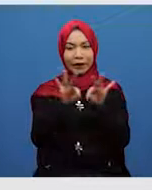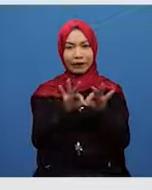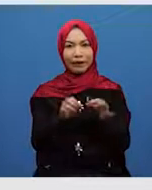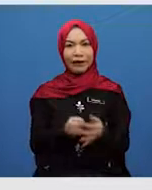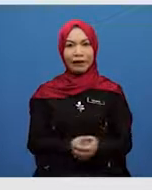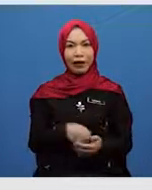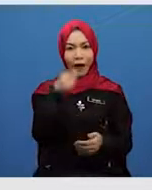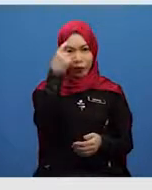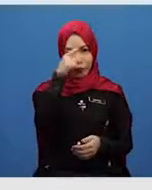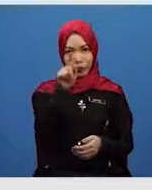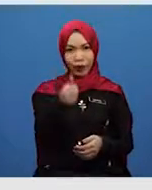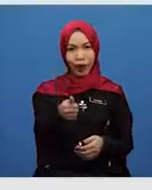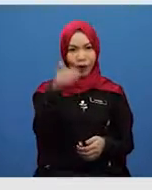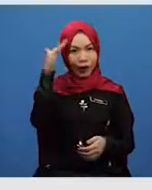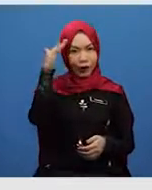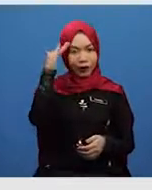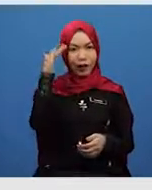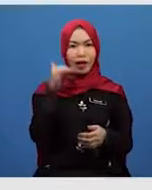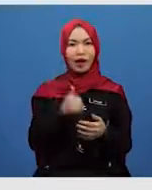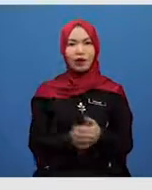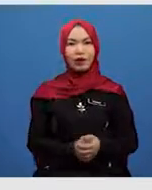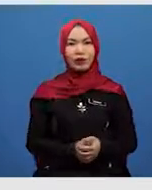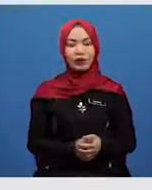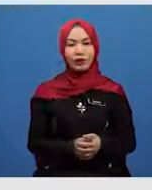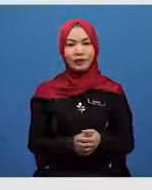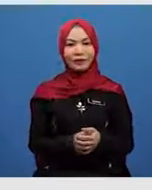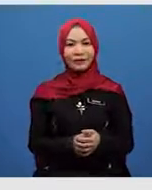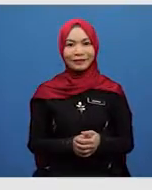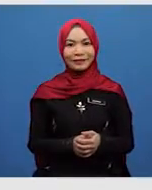untuk memahami sistem penafsiran ini